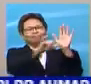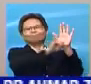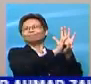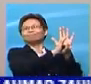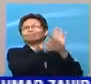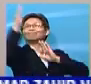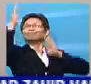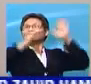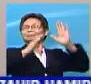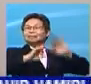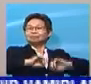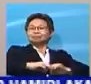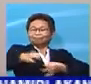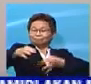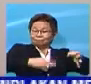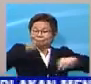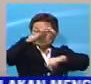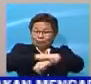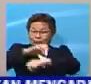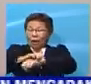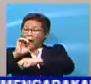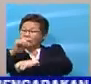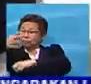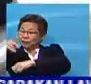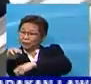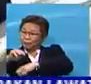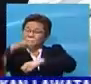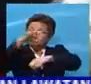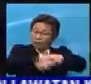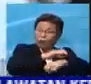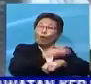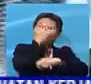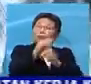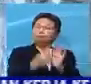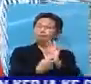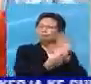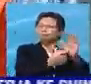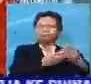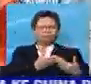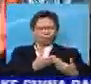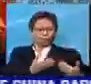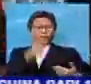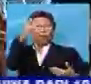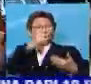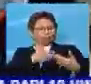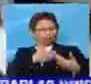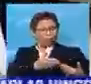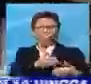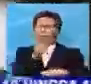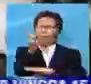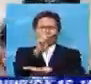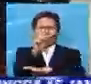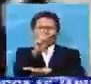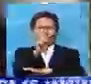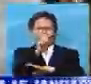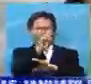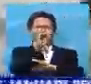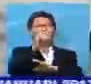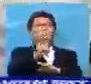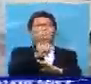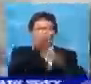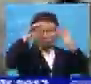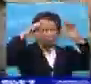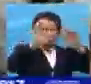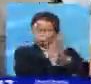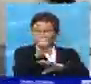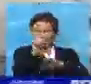negara jelasnya penangkapan oleh sprm itu adalah bagi menterjemah komitmen kerajaan yang bukan hanya untuk memberi